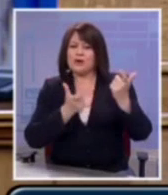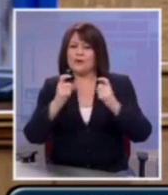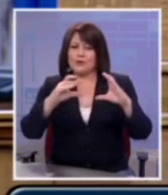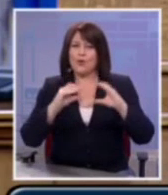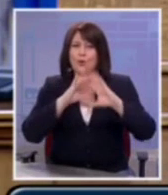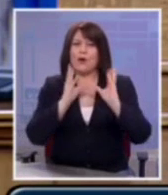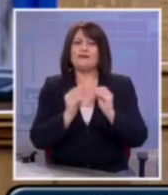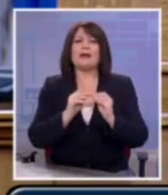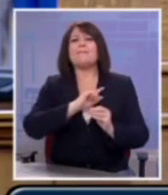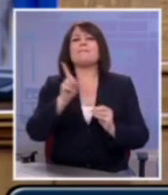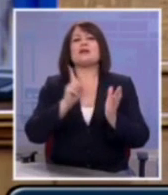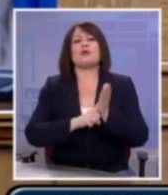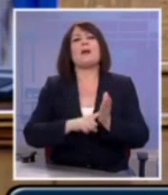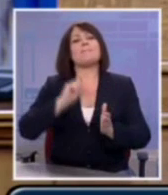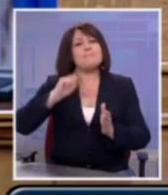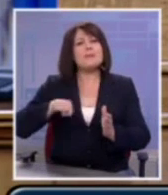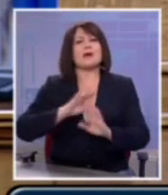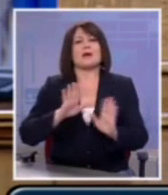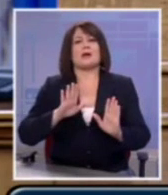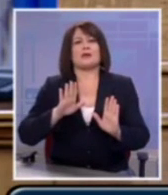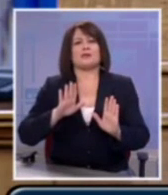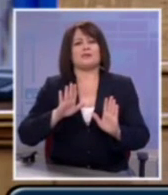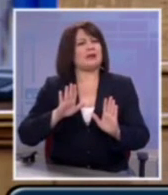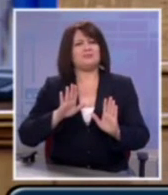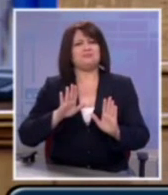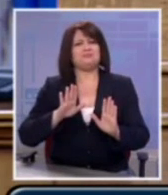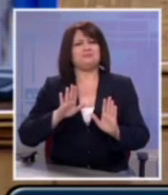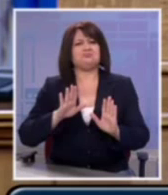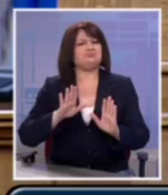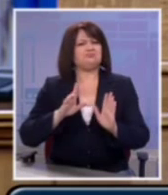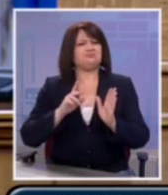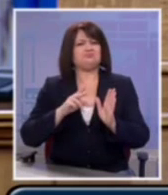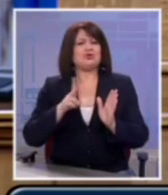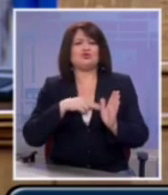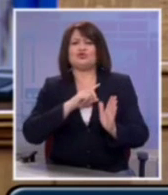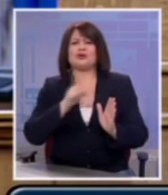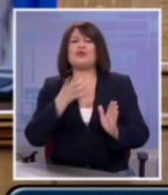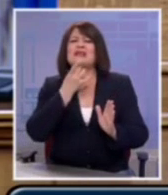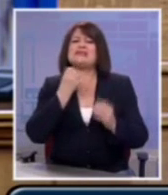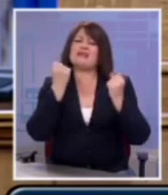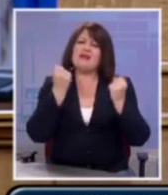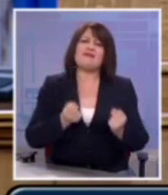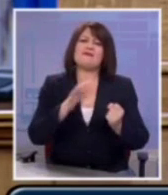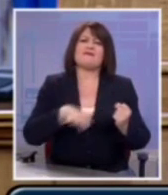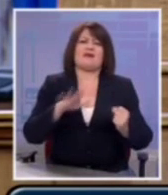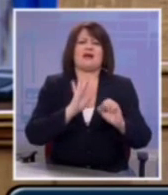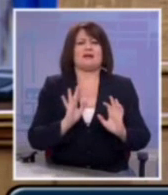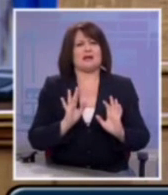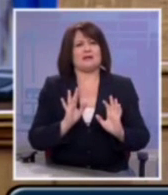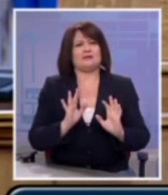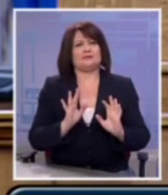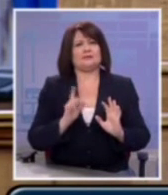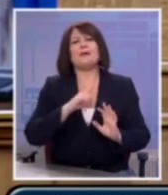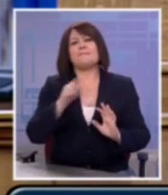είναι μη νόμιμα, παράνομα, αθέμητα, επονίδιστα και σε κάθε περίπτωση